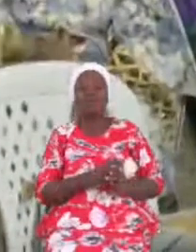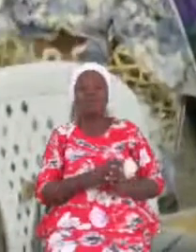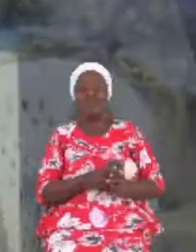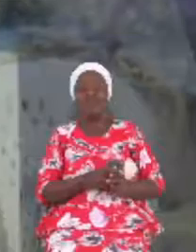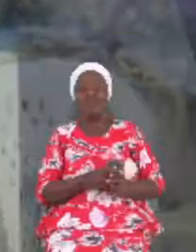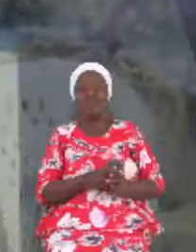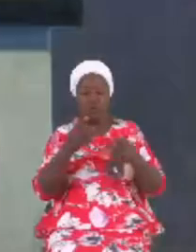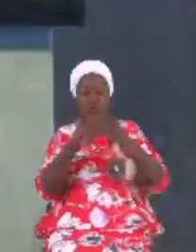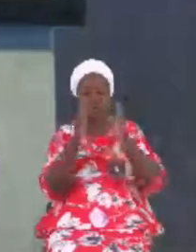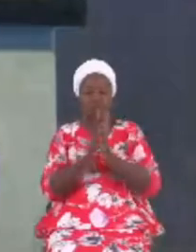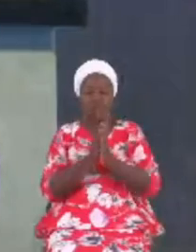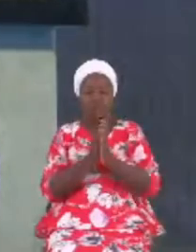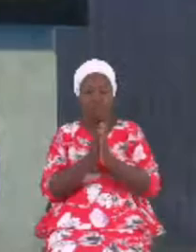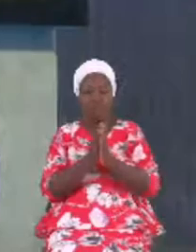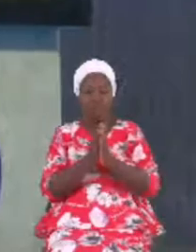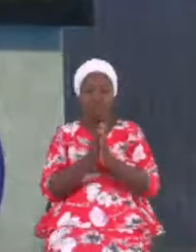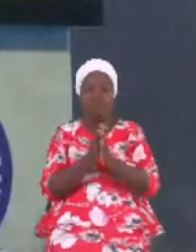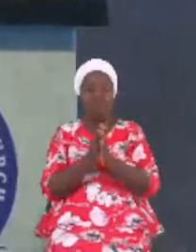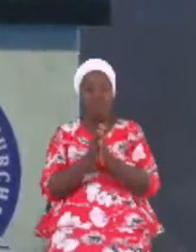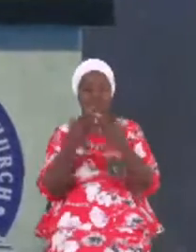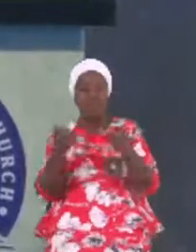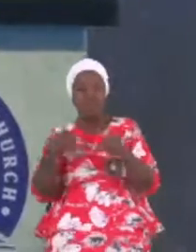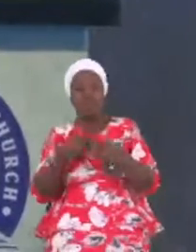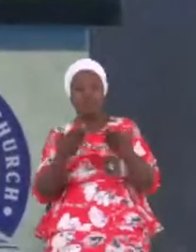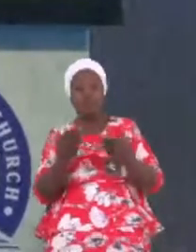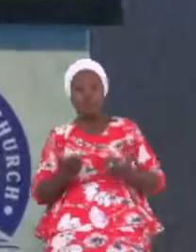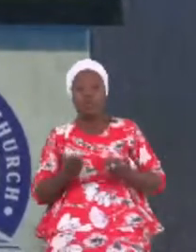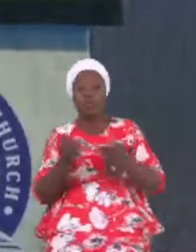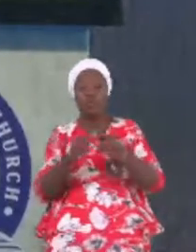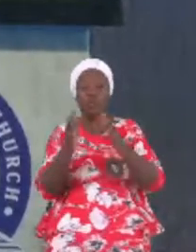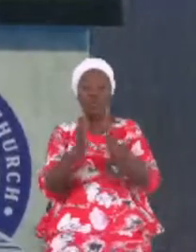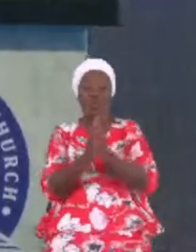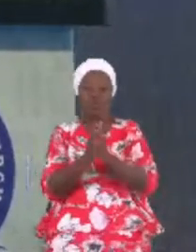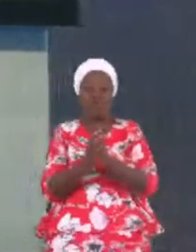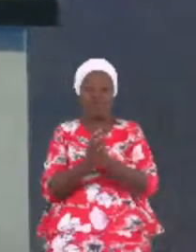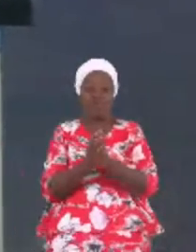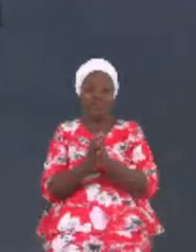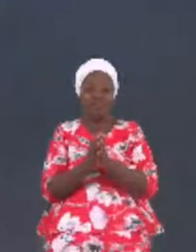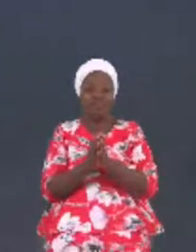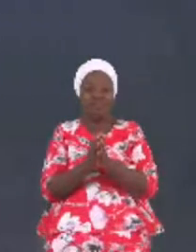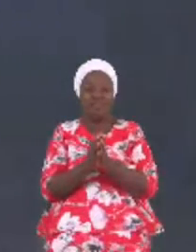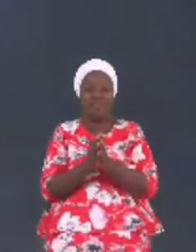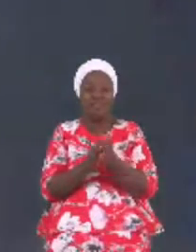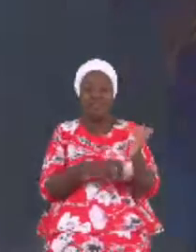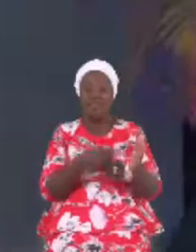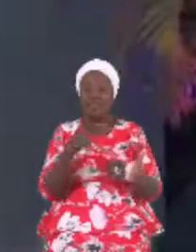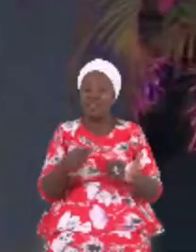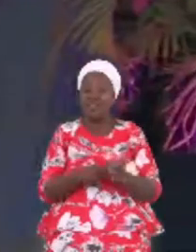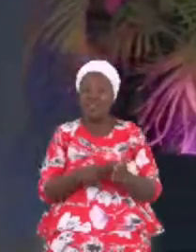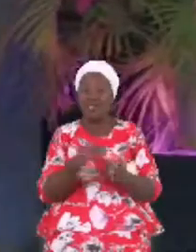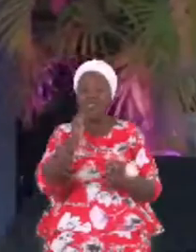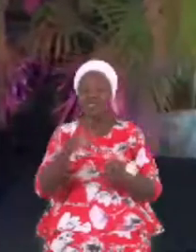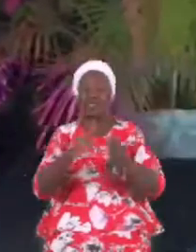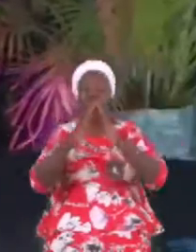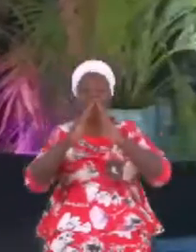La tête baissée, les yeux fermés. La tête baissée, les yeux fermés. C'est un moment